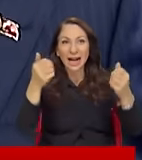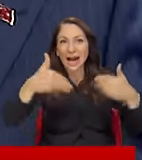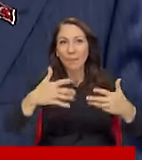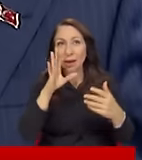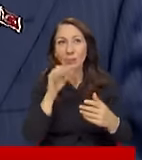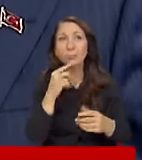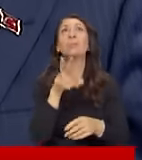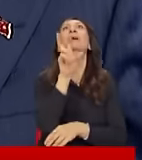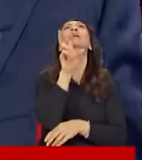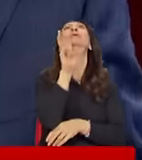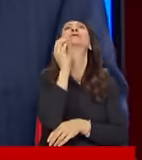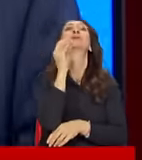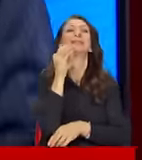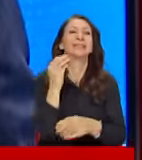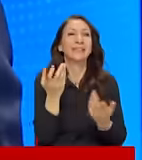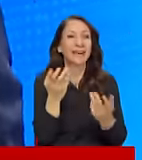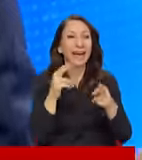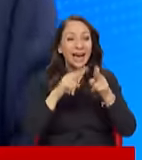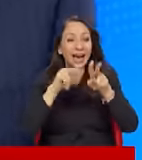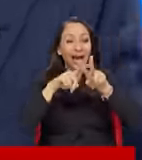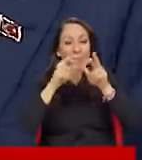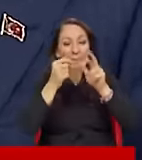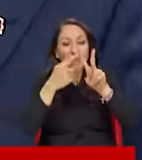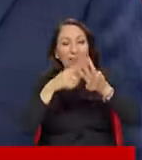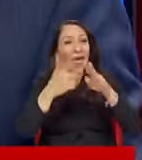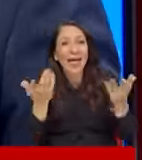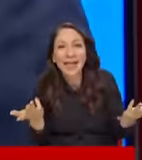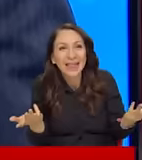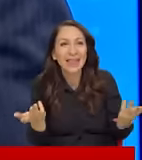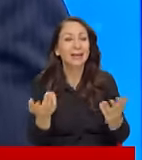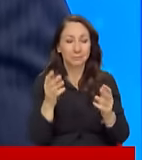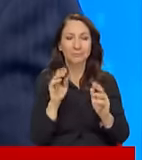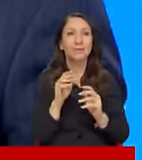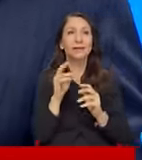diyorum, böyle bakıyor çocuk, tamam mı, kabine kim? Şimdi